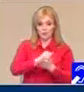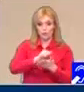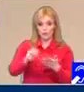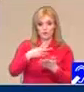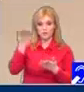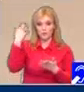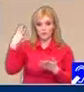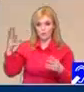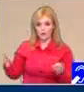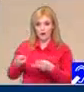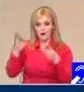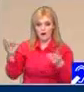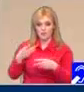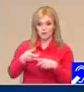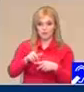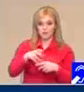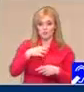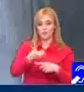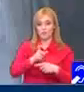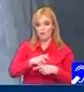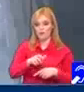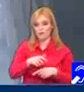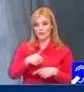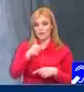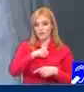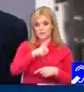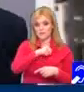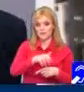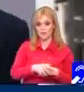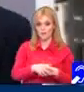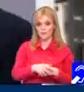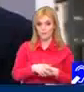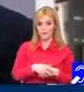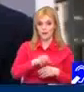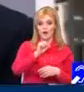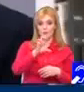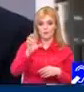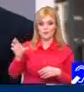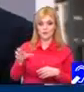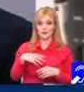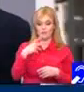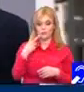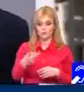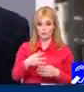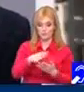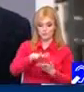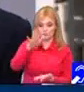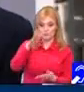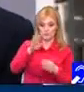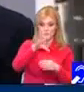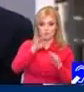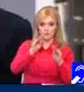referă la subiecte de mare importanță legate de securitatea națională a Australiei și nu numai. All week, the ABC has been reporting a series